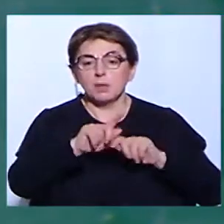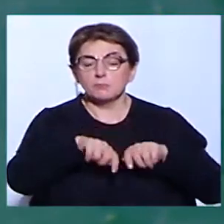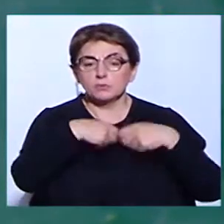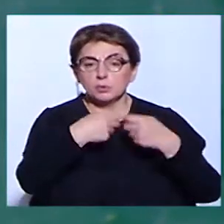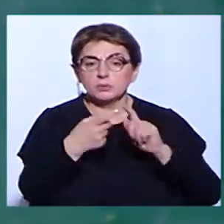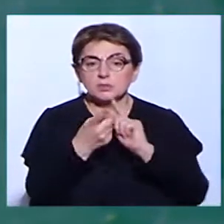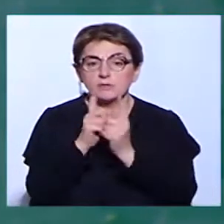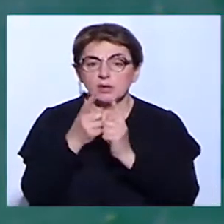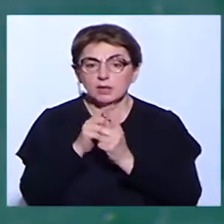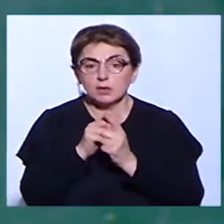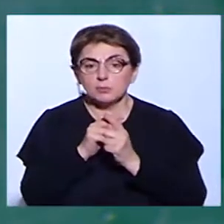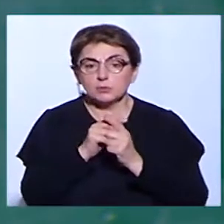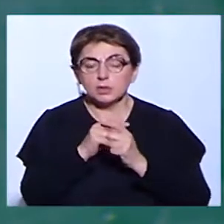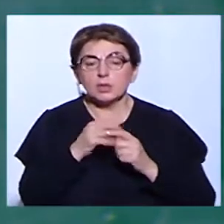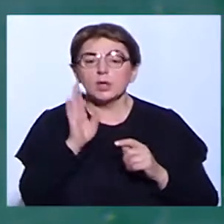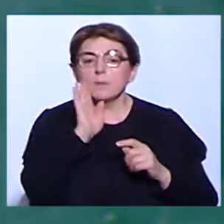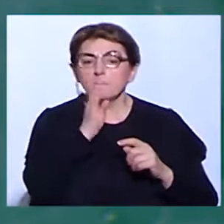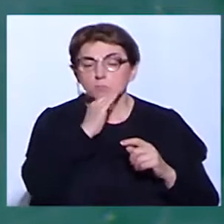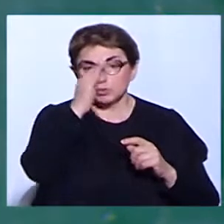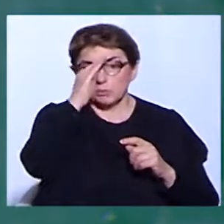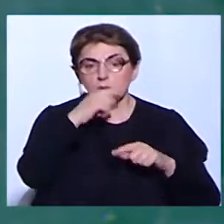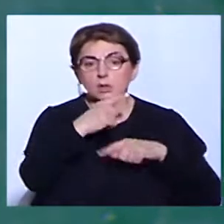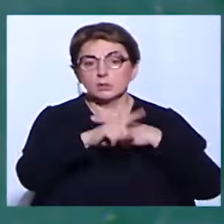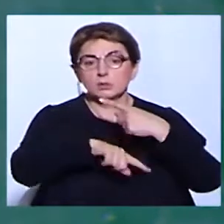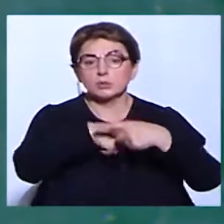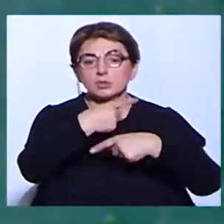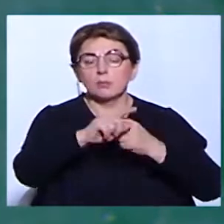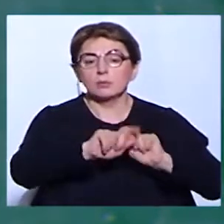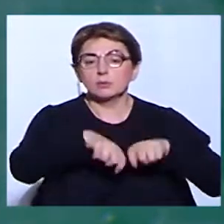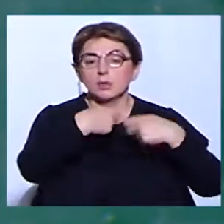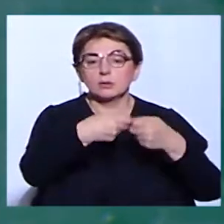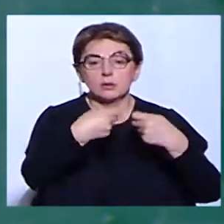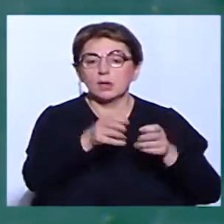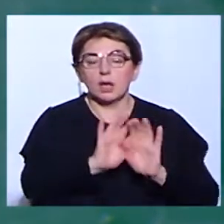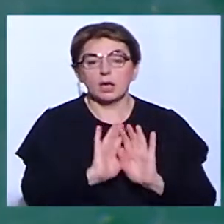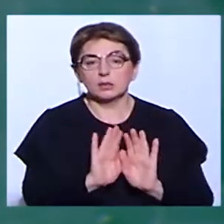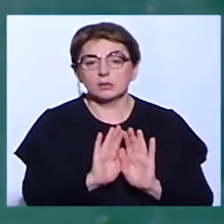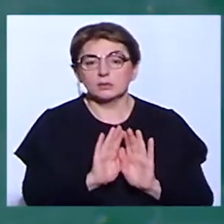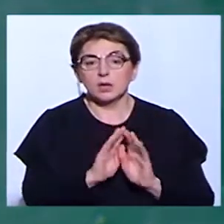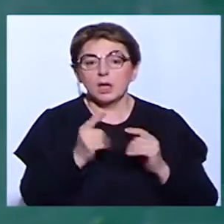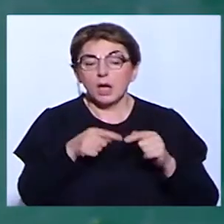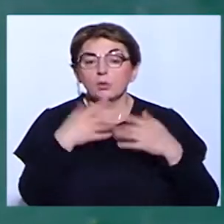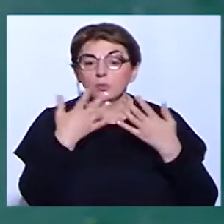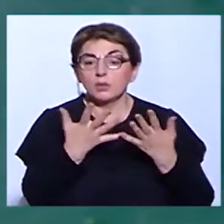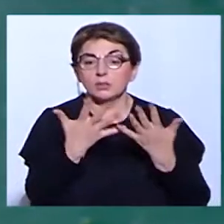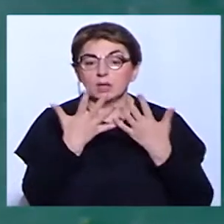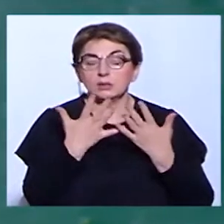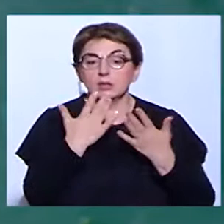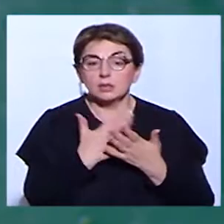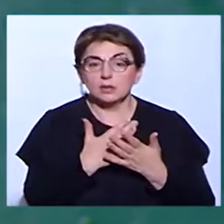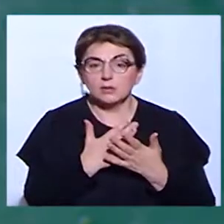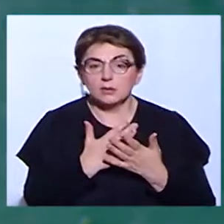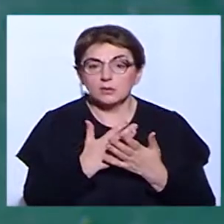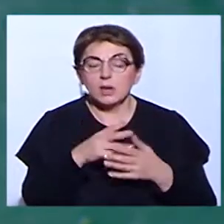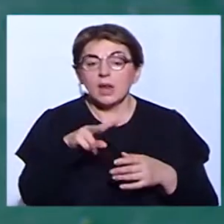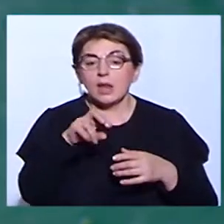მოდიფიკაციური ცვალებადობა შობლიდან შთამომავლობას არ გადაეცემა და ახლა უკვე ნათელია